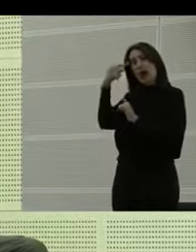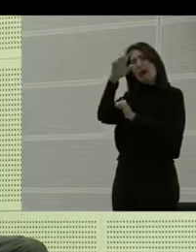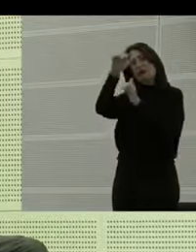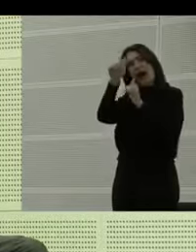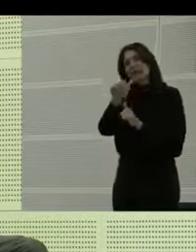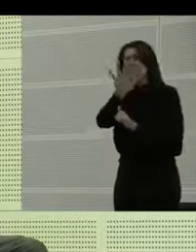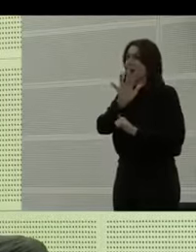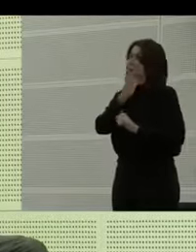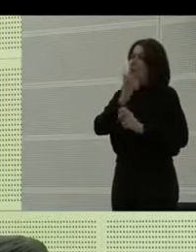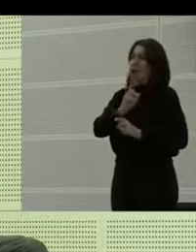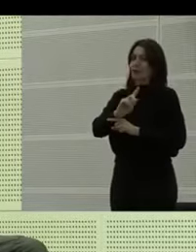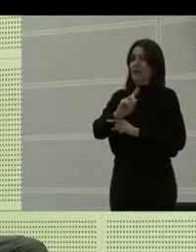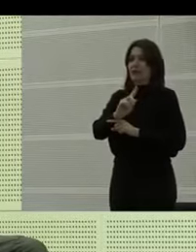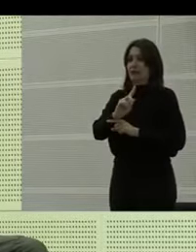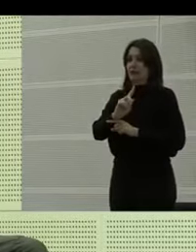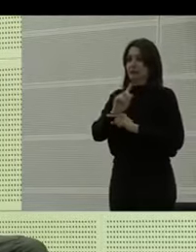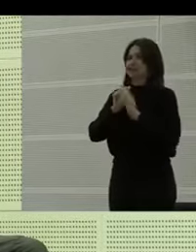Cominciamo a